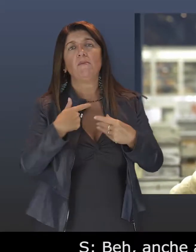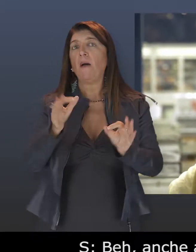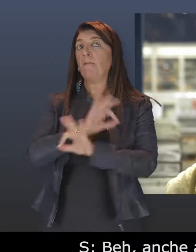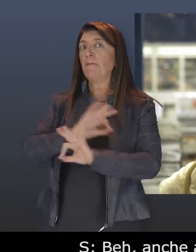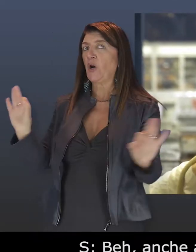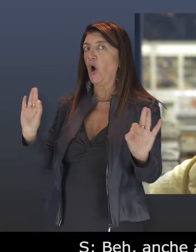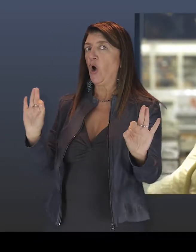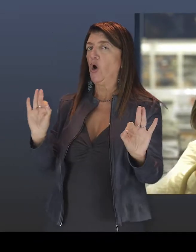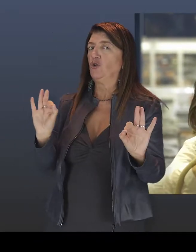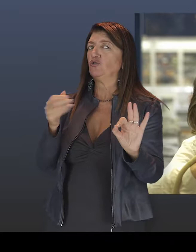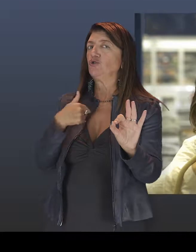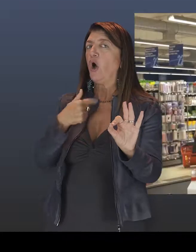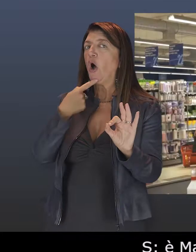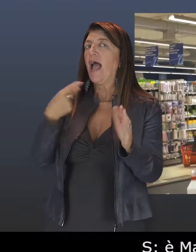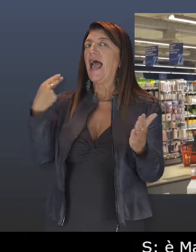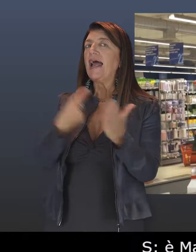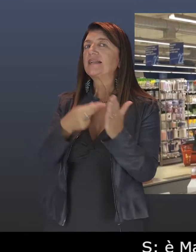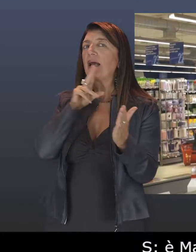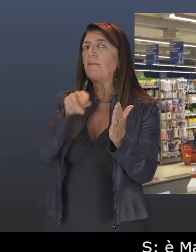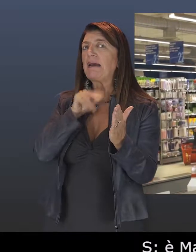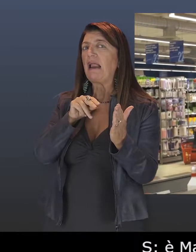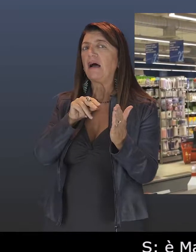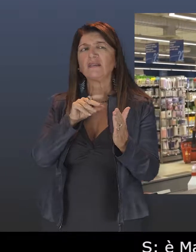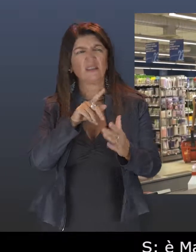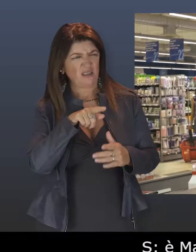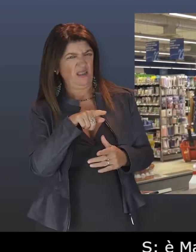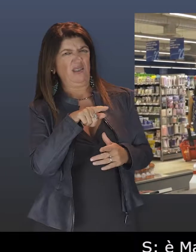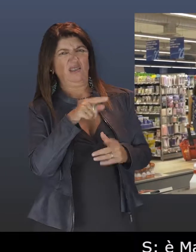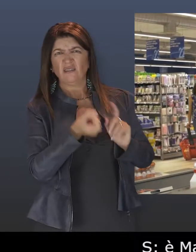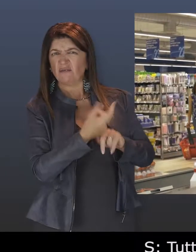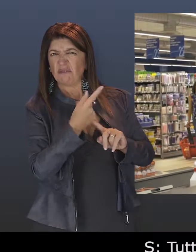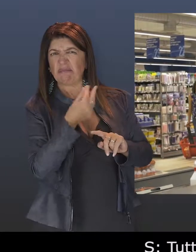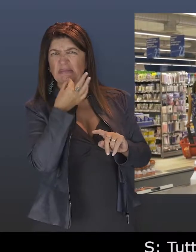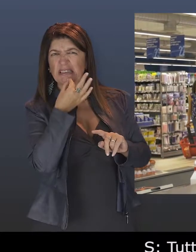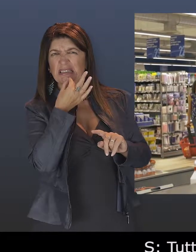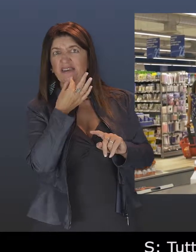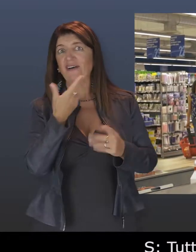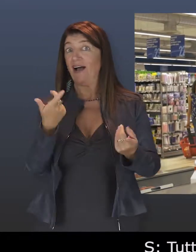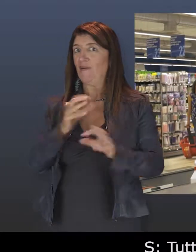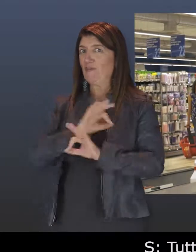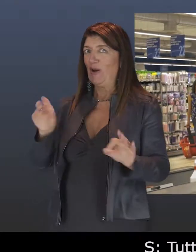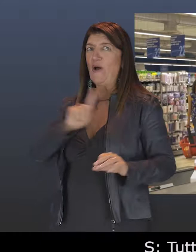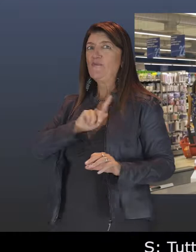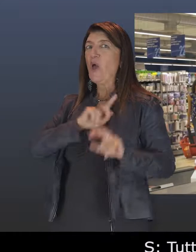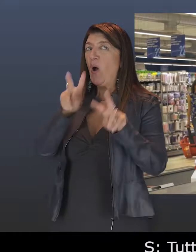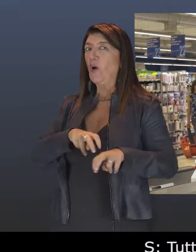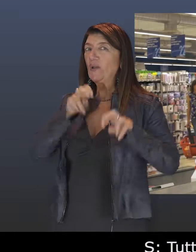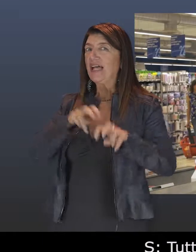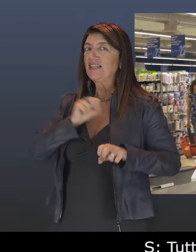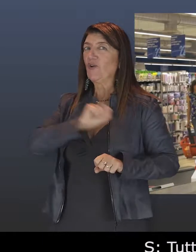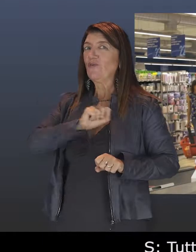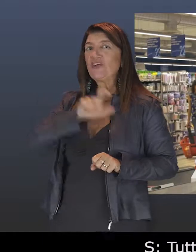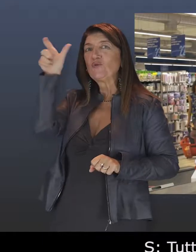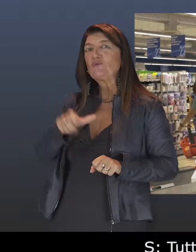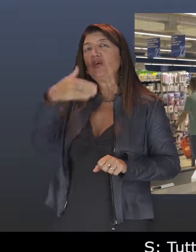parlante. Che roba è? È Mario, il mio contadino di fiducia. Tutti i sabati vado lì in Piazza Giolitti